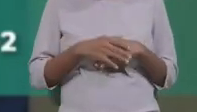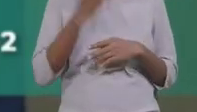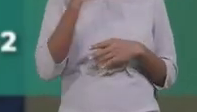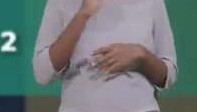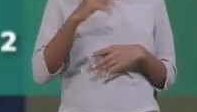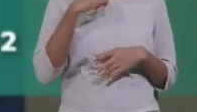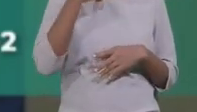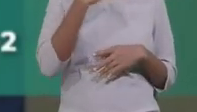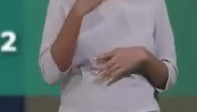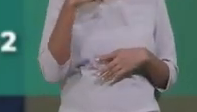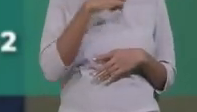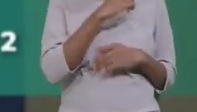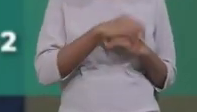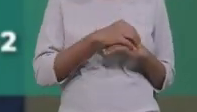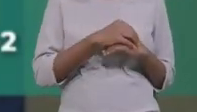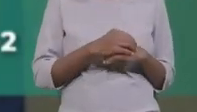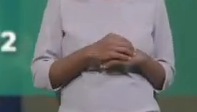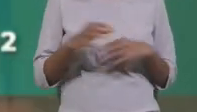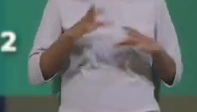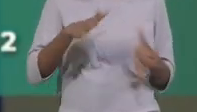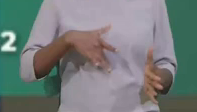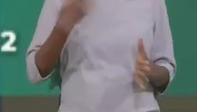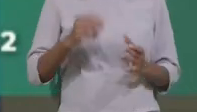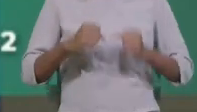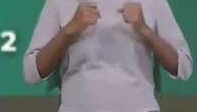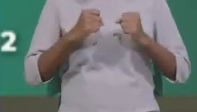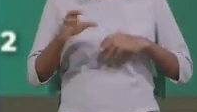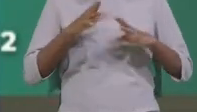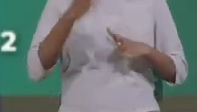est-ce que tu mens? Est-ce que tu sens la puissance?